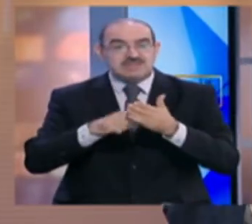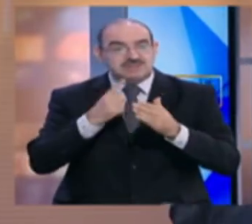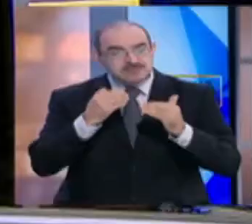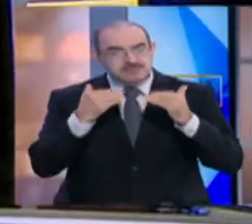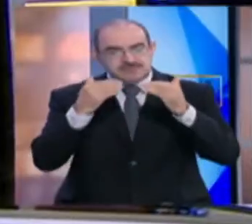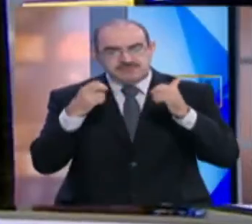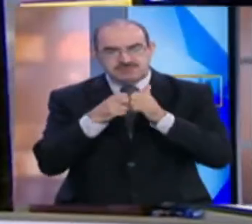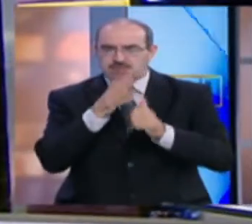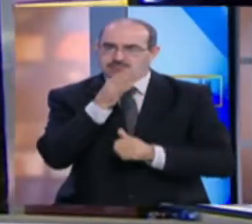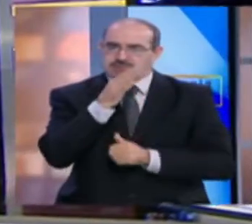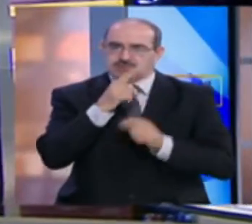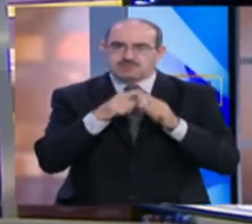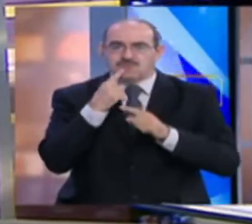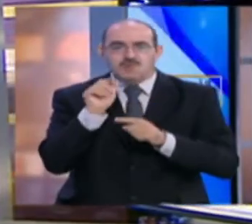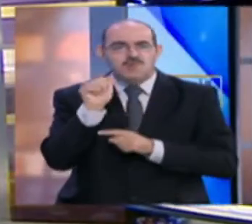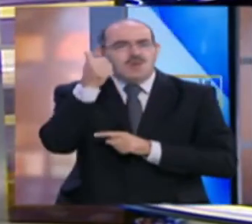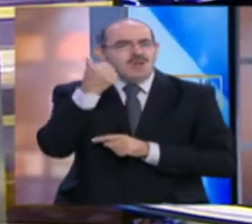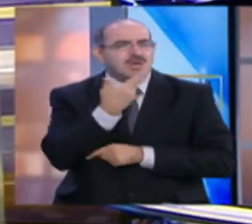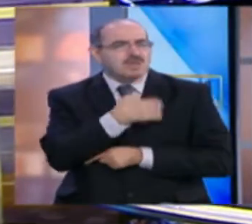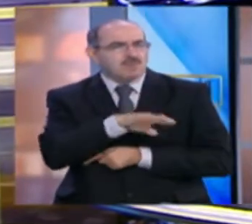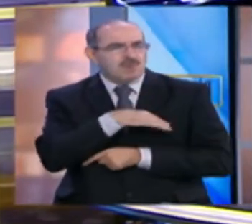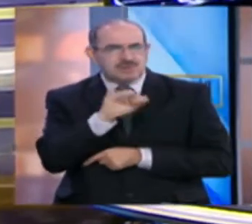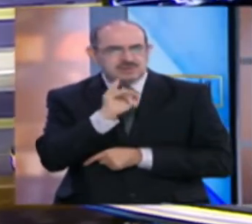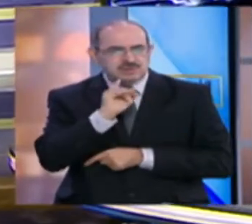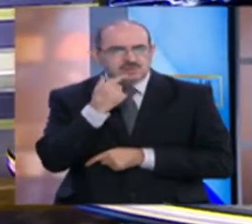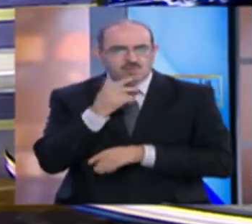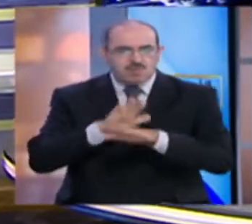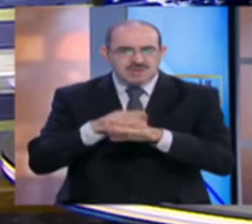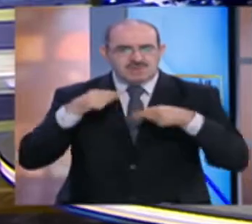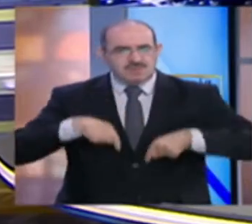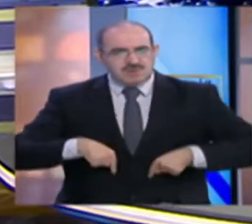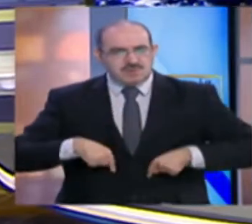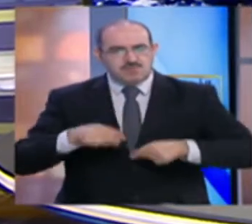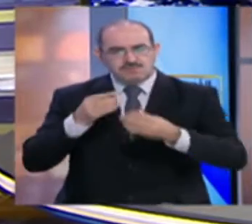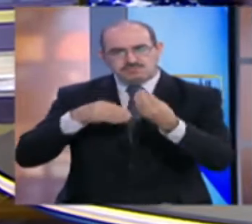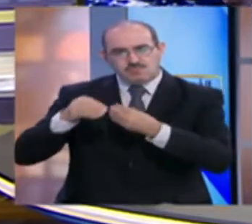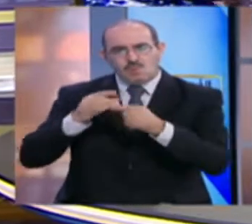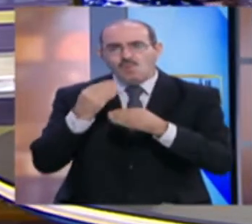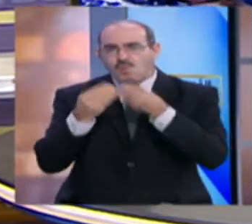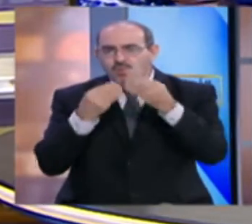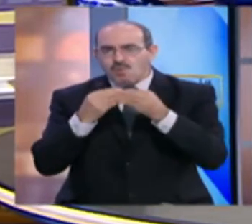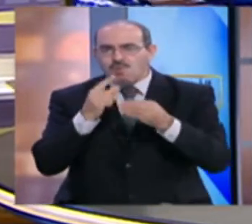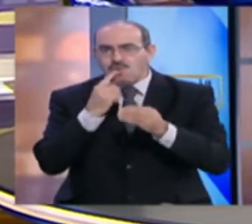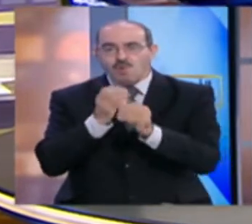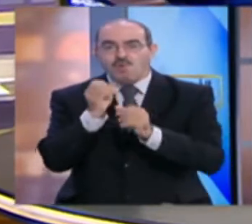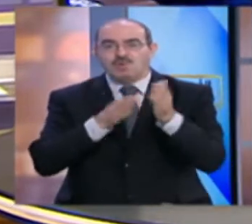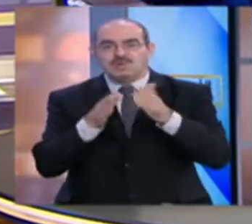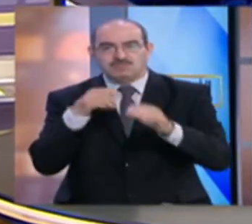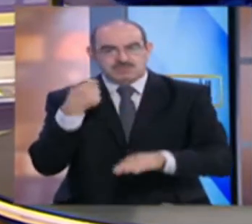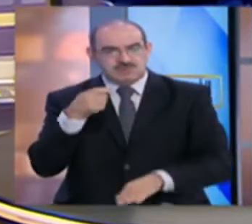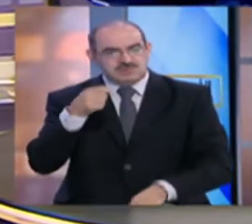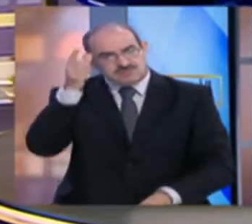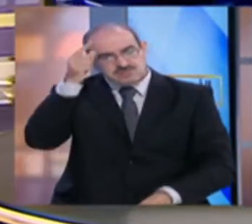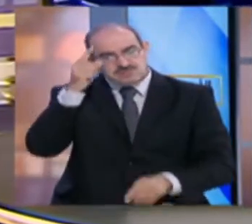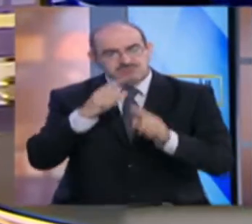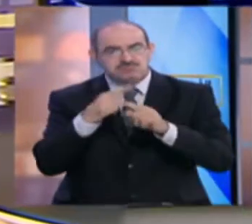يزيد وهو المسؤول الأول ولا مجلس الوزراء، وتكون عن طريق وثائق. ما نجموش كل واحد